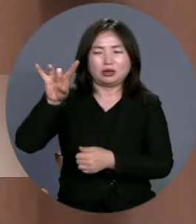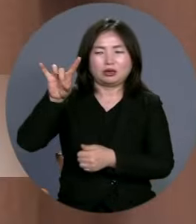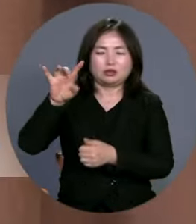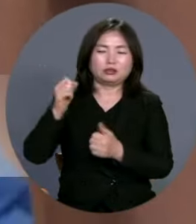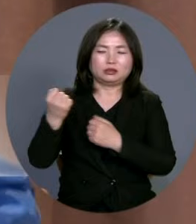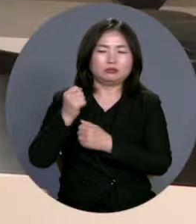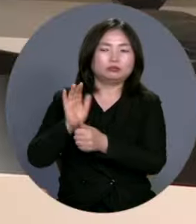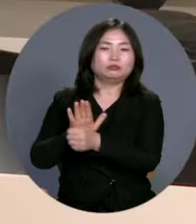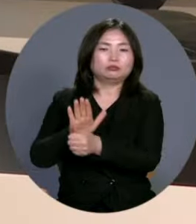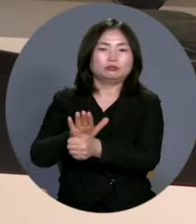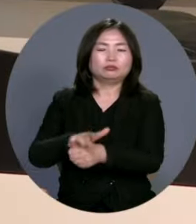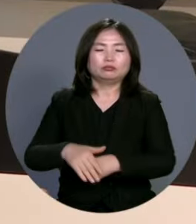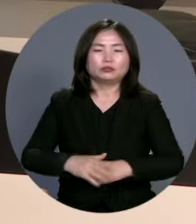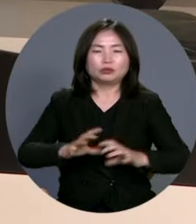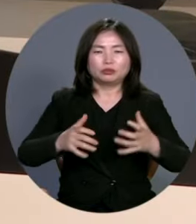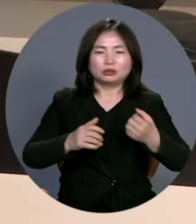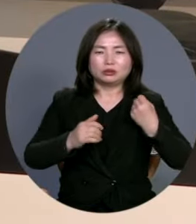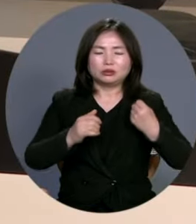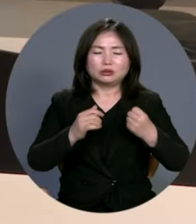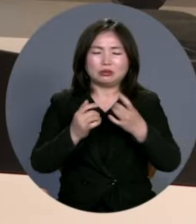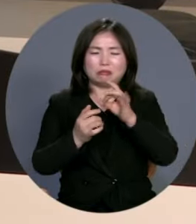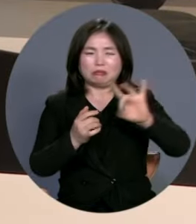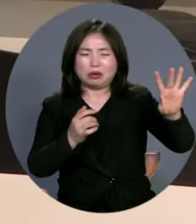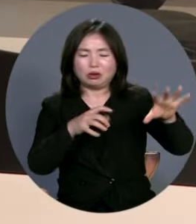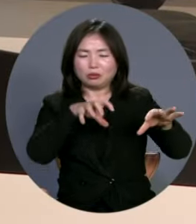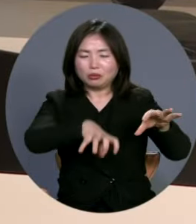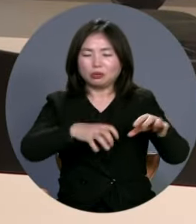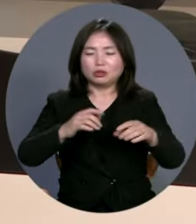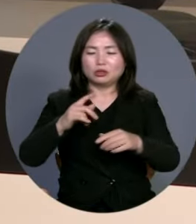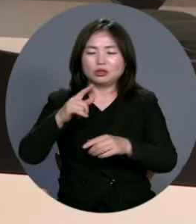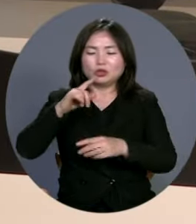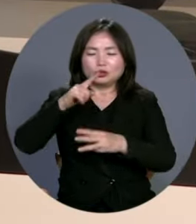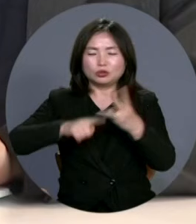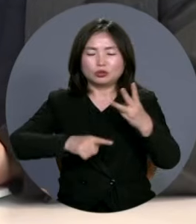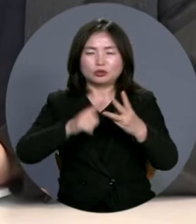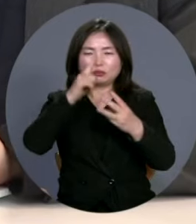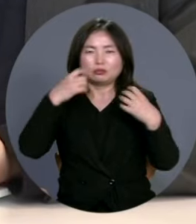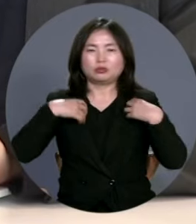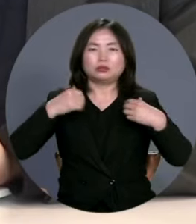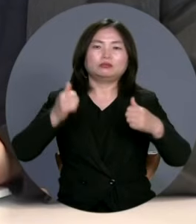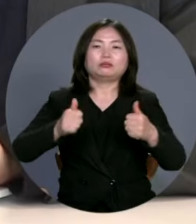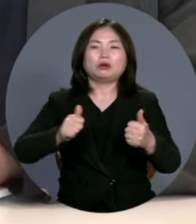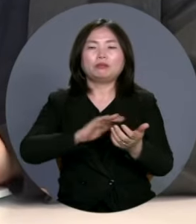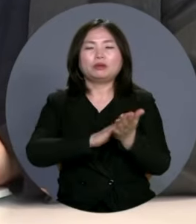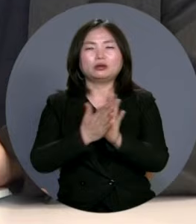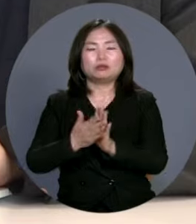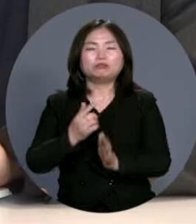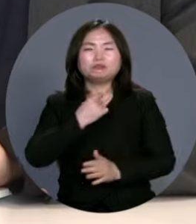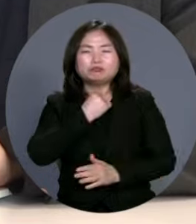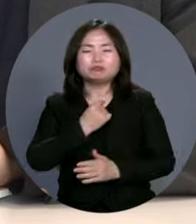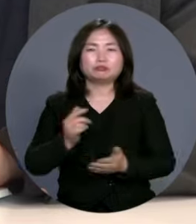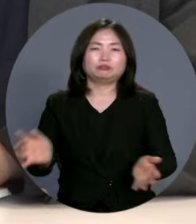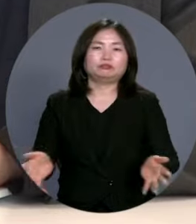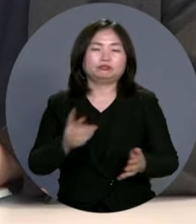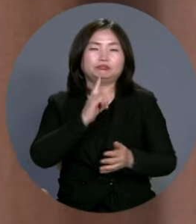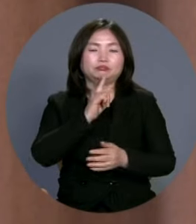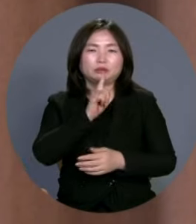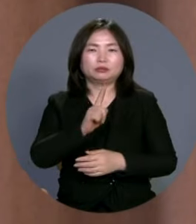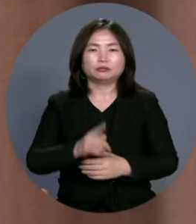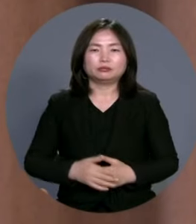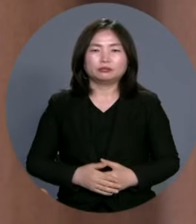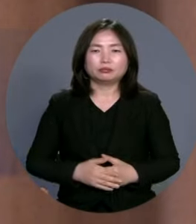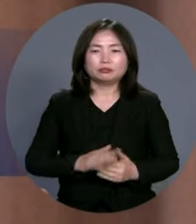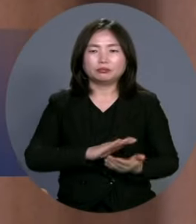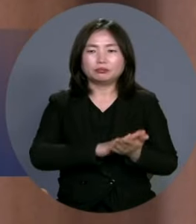실어줬습니다. 국민의힘 일색인 대구에서 윤석열 정부를 심판하고 변화의 바람을 일으키겠다고 밝혔습니다.